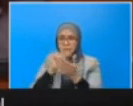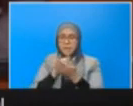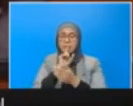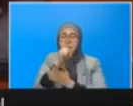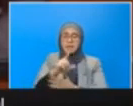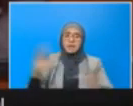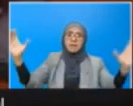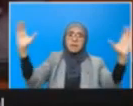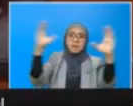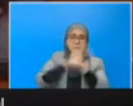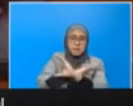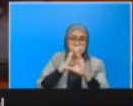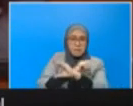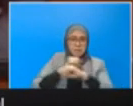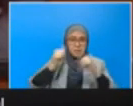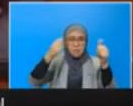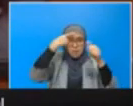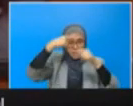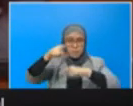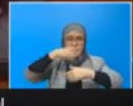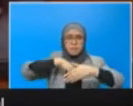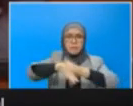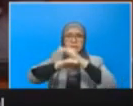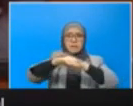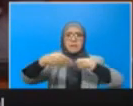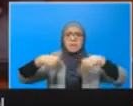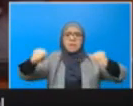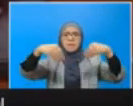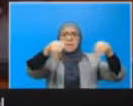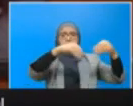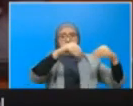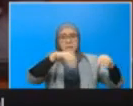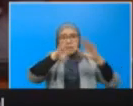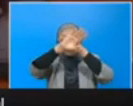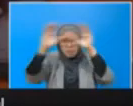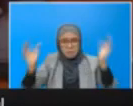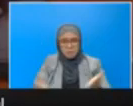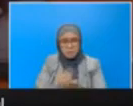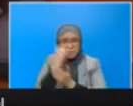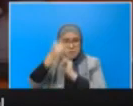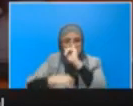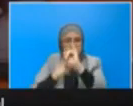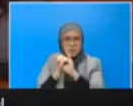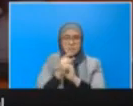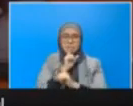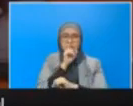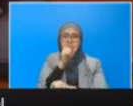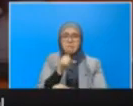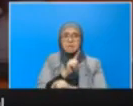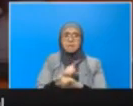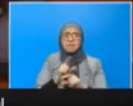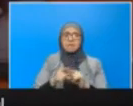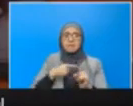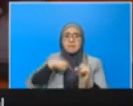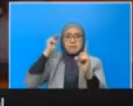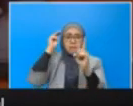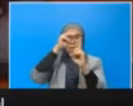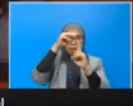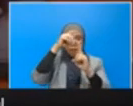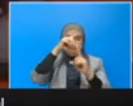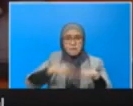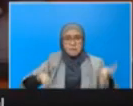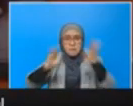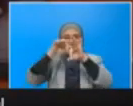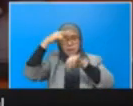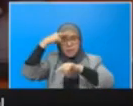dalam menembusi pasaran antarabangsa juga merupakan manfaat utama penyertaan Malaysia dalam RCEP.